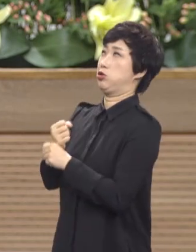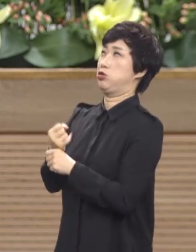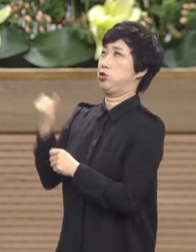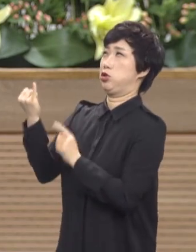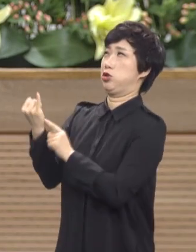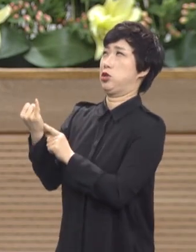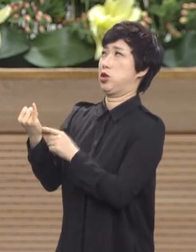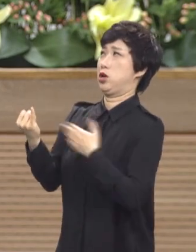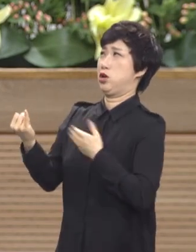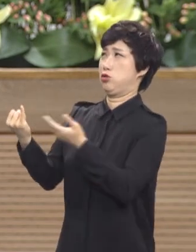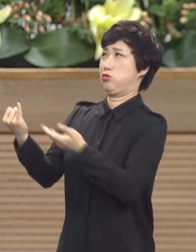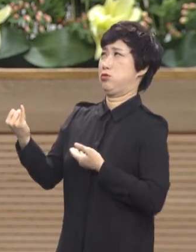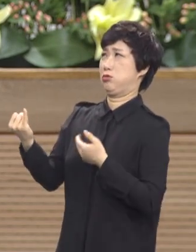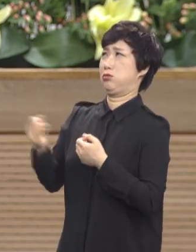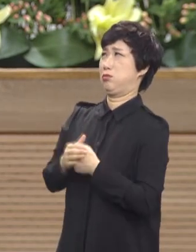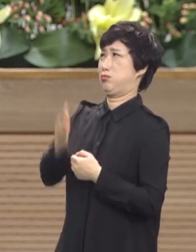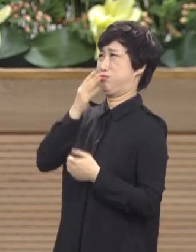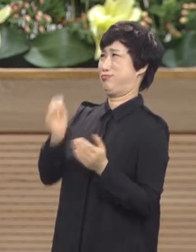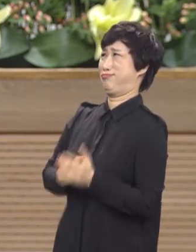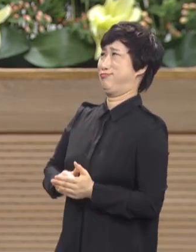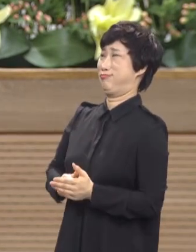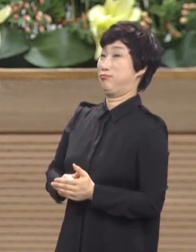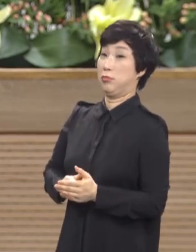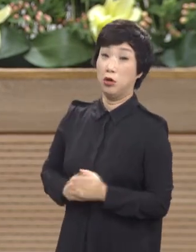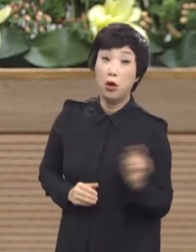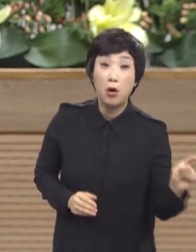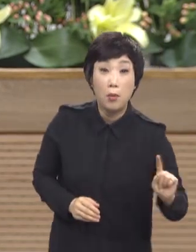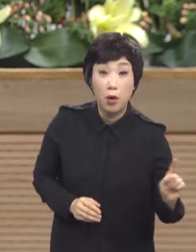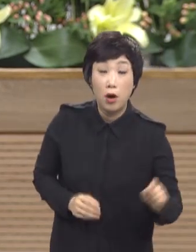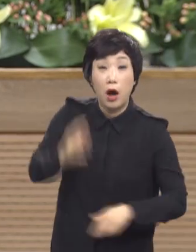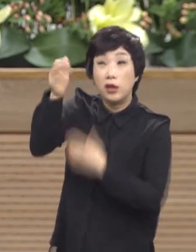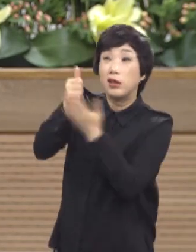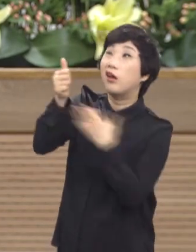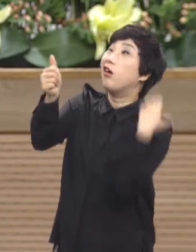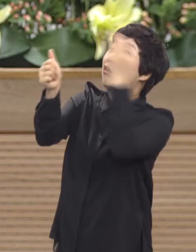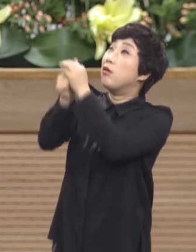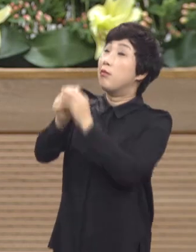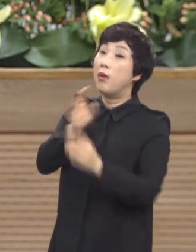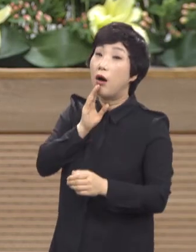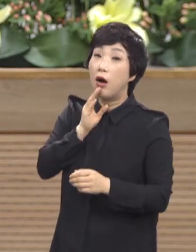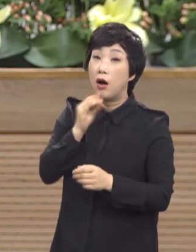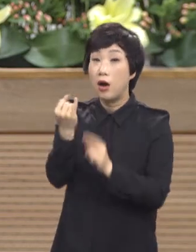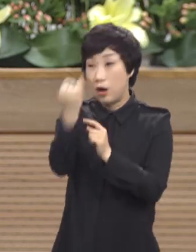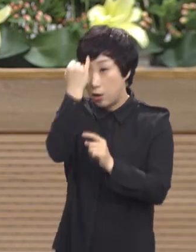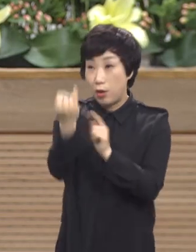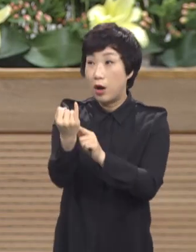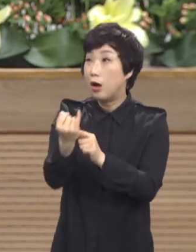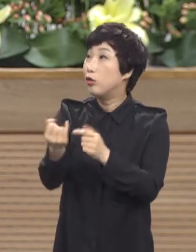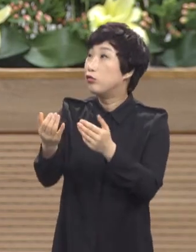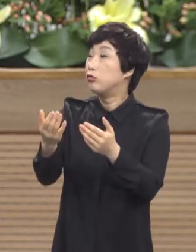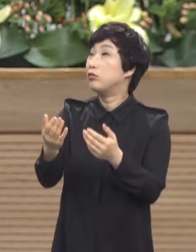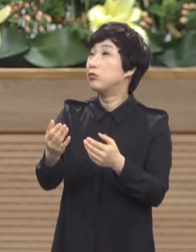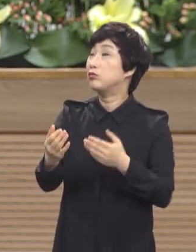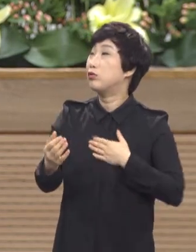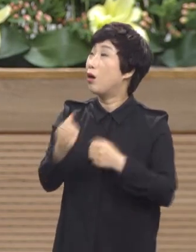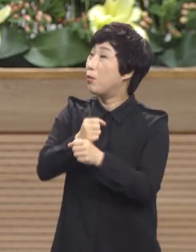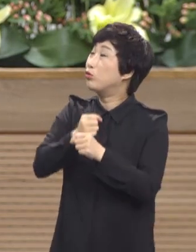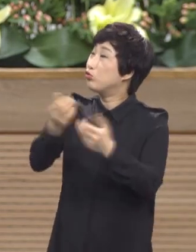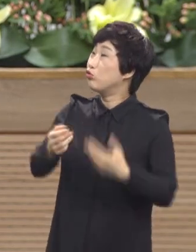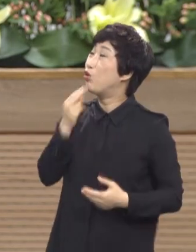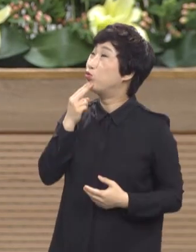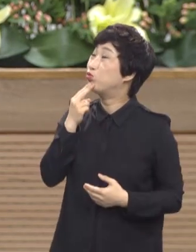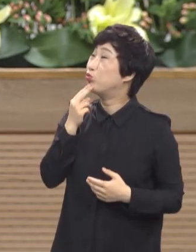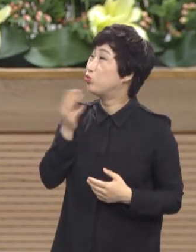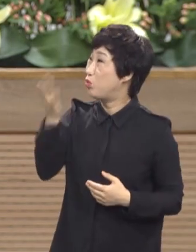만들어준 여자가 먹으래서 먹었습니다. 그 죄를 하나님께 돌려. 여자만 안 만들었으면 내가 안 먹었을 텐데 여자